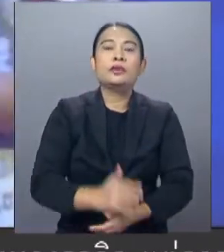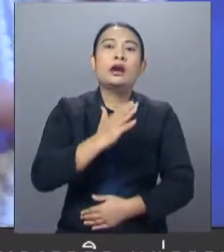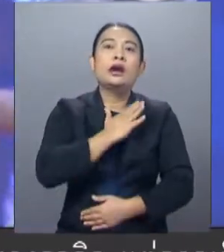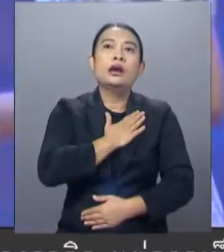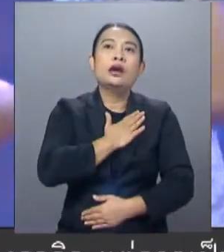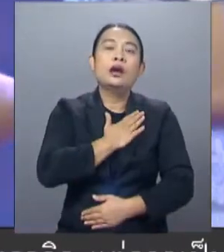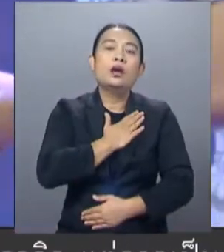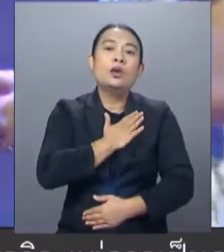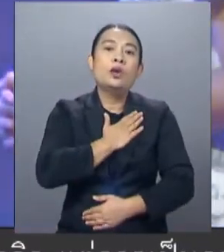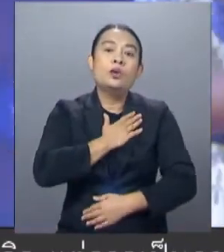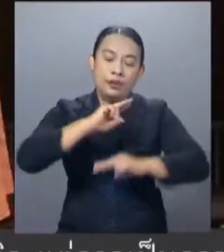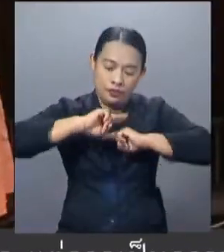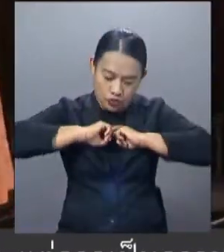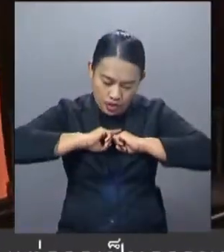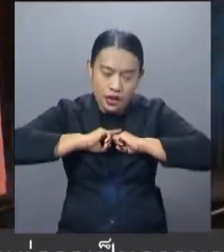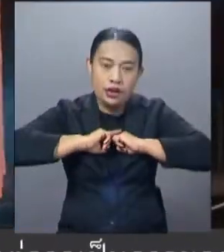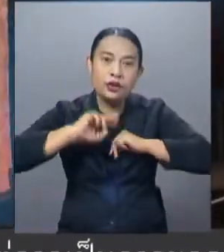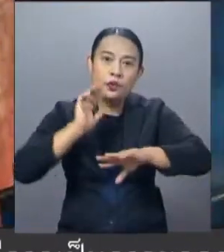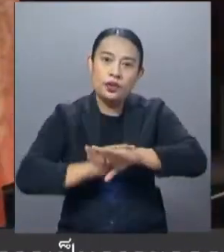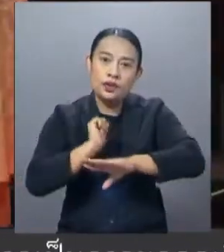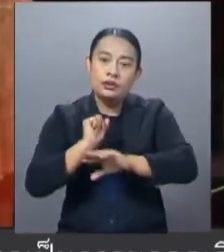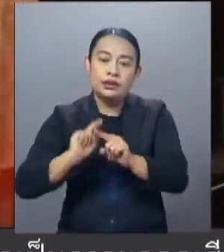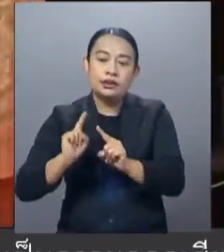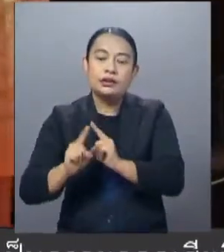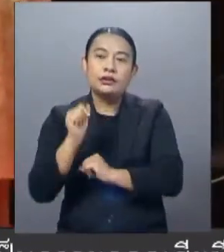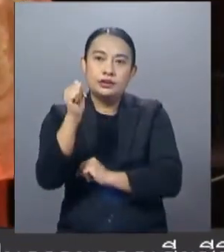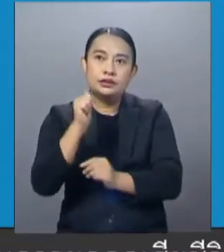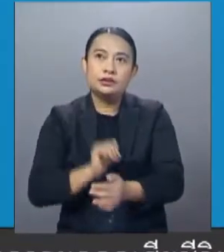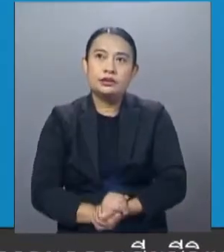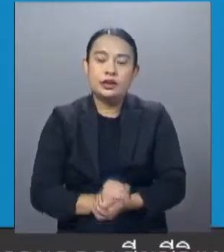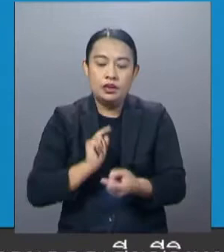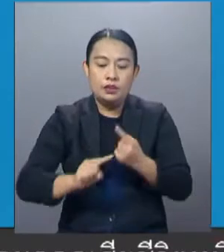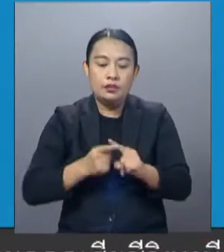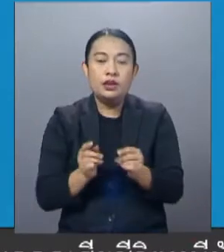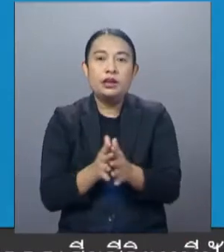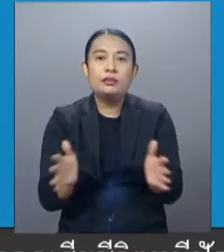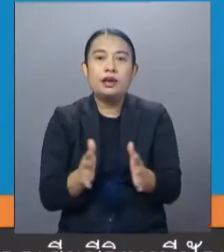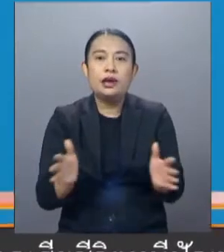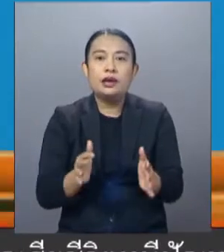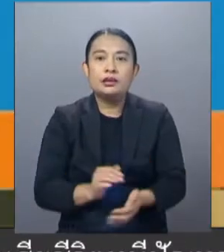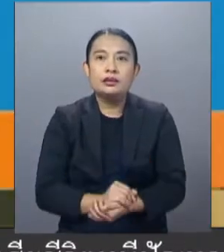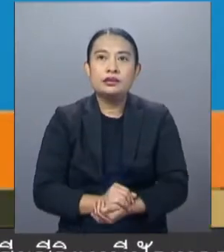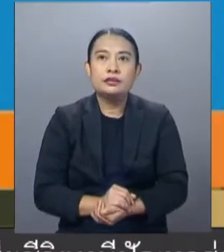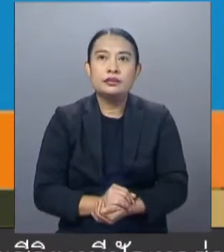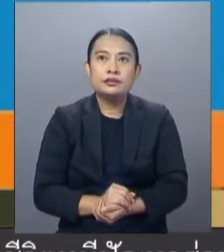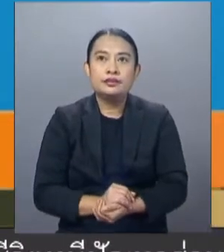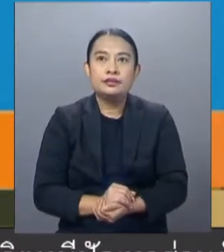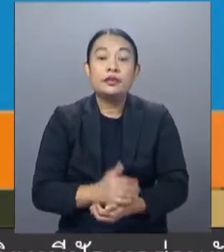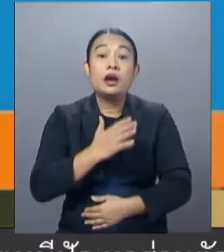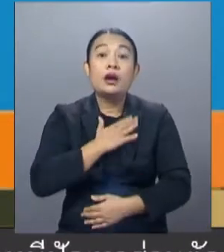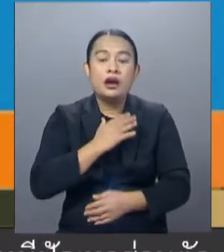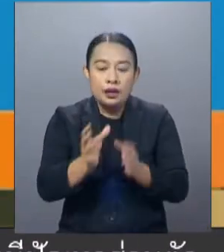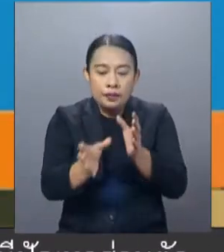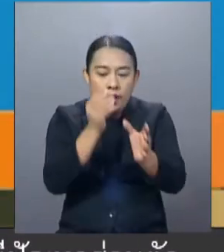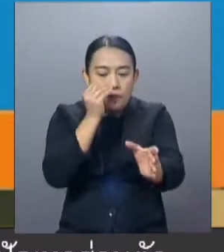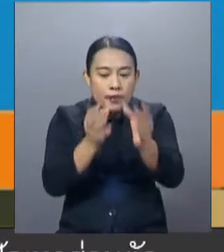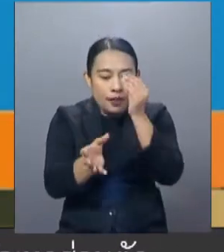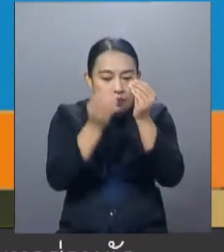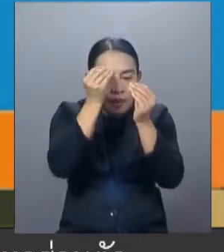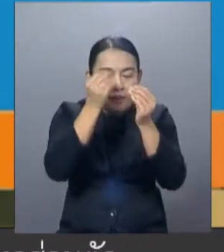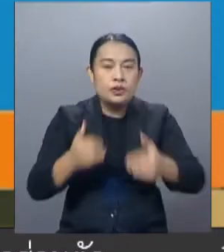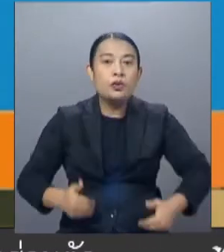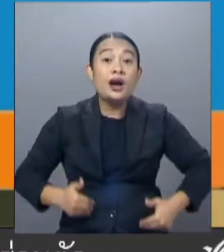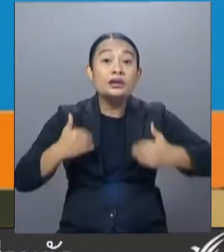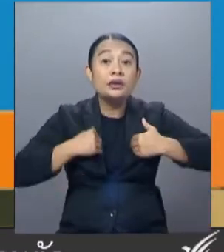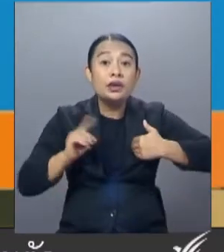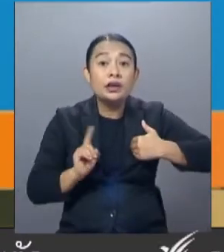ได้รู้ว่าเรามีความสามารถทางด้านไหนบ้างมีเพื่อนเยอะขึ้นค่ะแล้วก็ได้เรียนรู้ว่าชีวิตมันต้องเป็นยัง